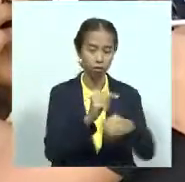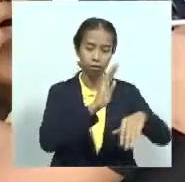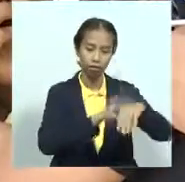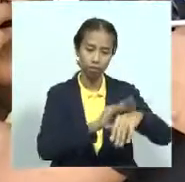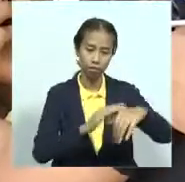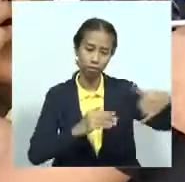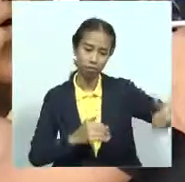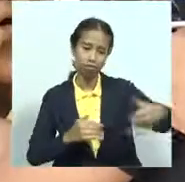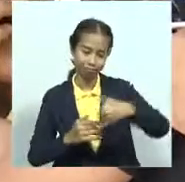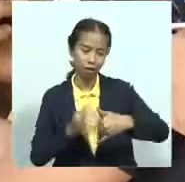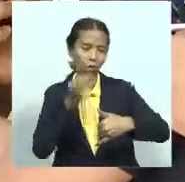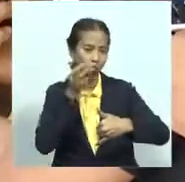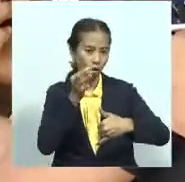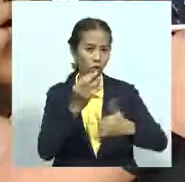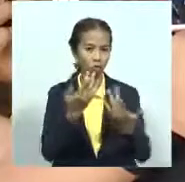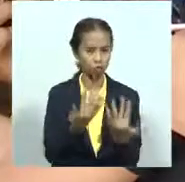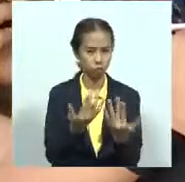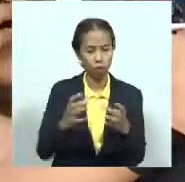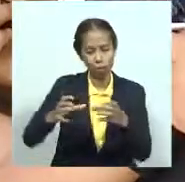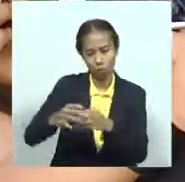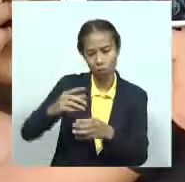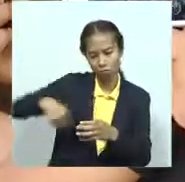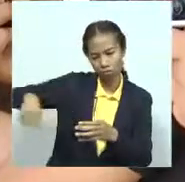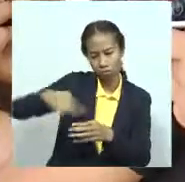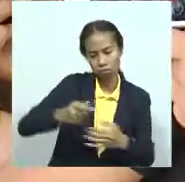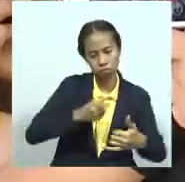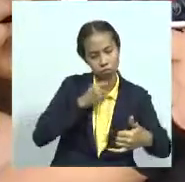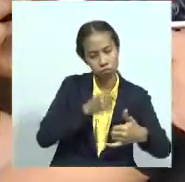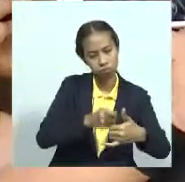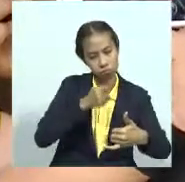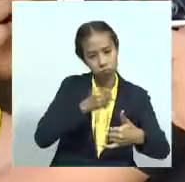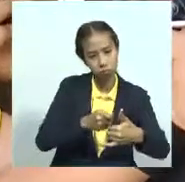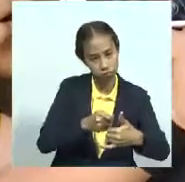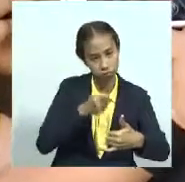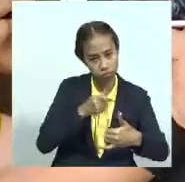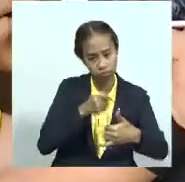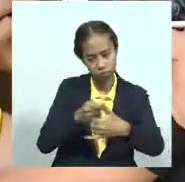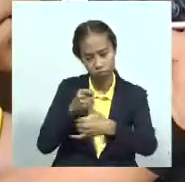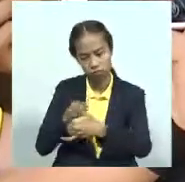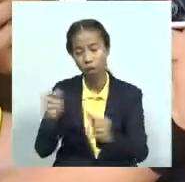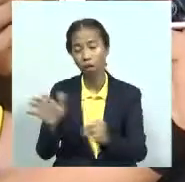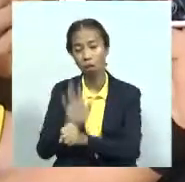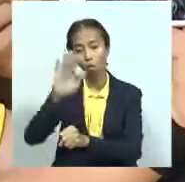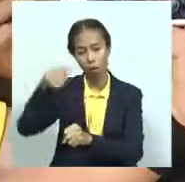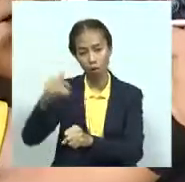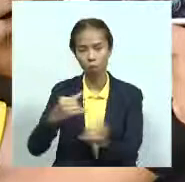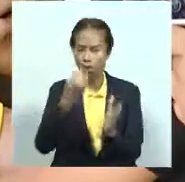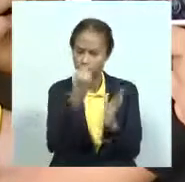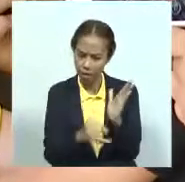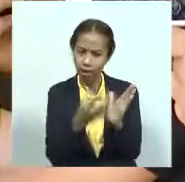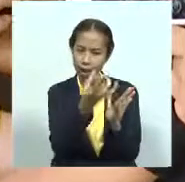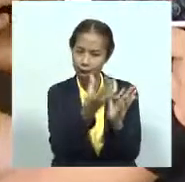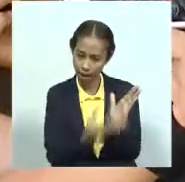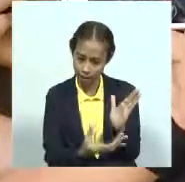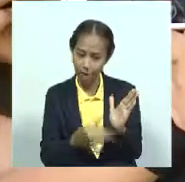าวหานั้นเนี่ยก็ต้องขอเวลาให้ทีมงานสอบสวนนะครับทำการสอบสวนว่าเขาผิดอะไร